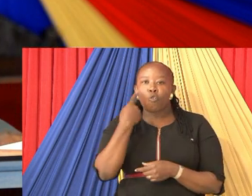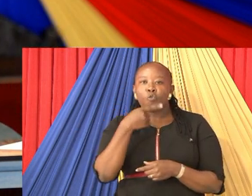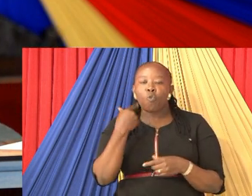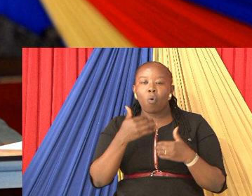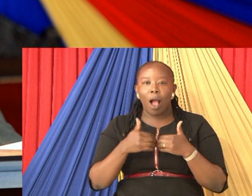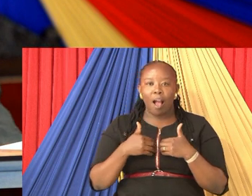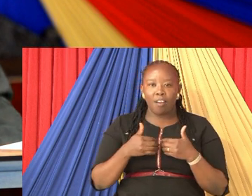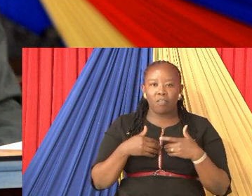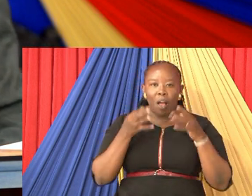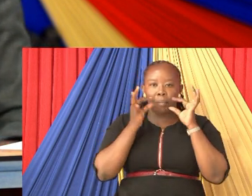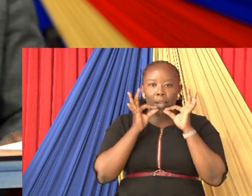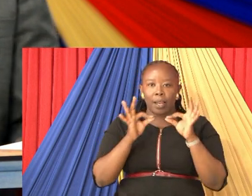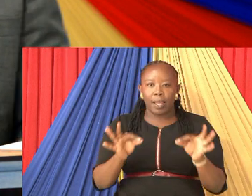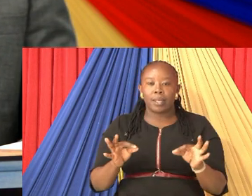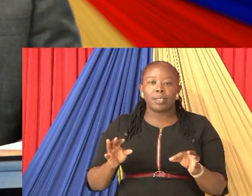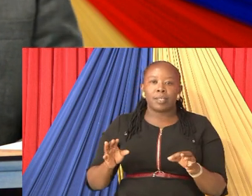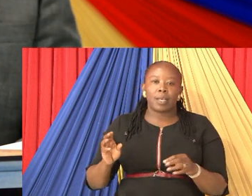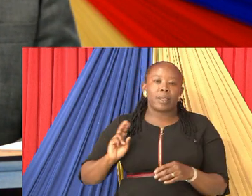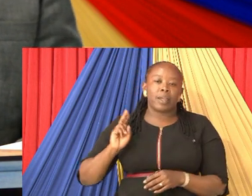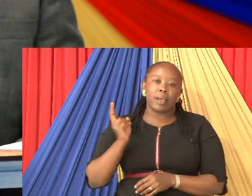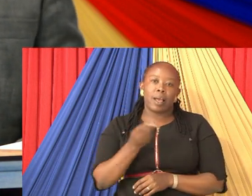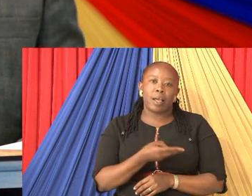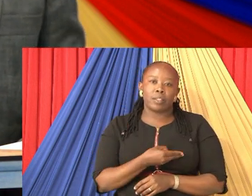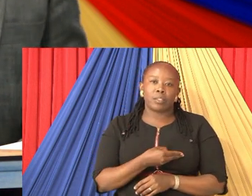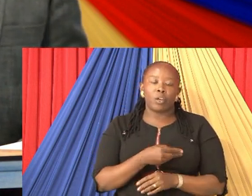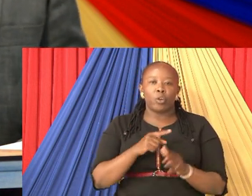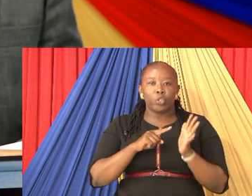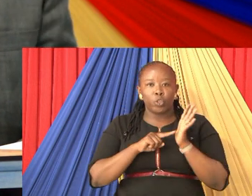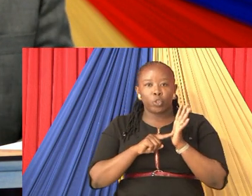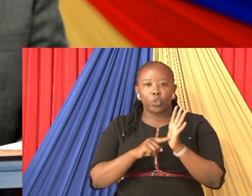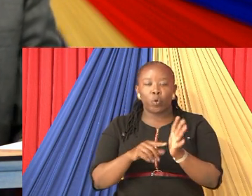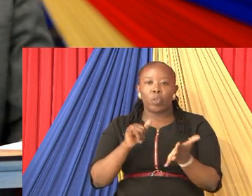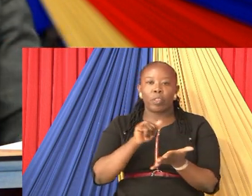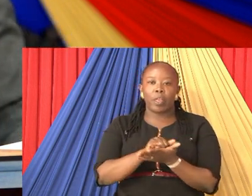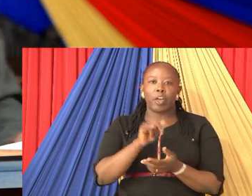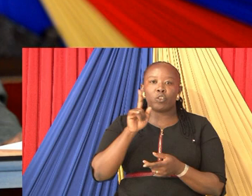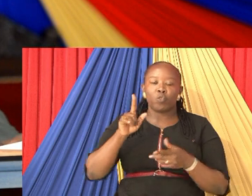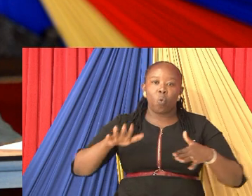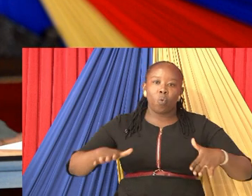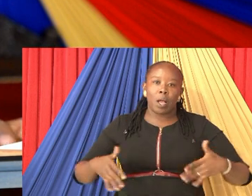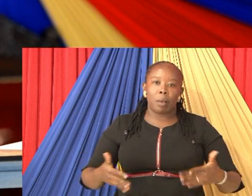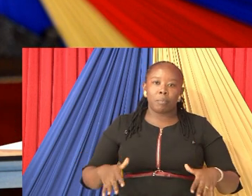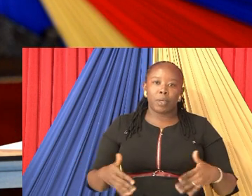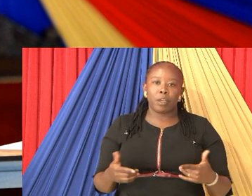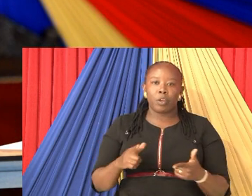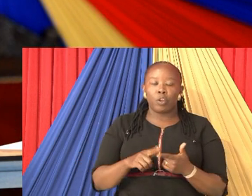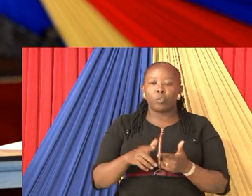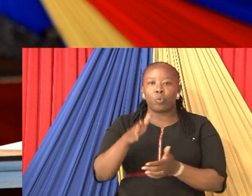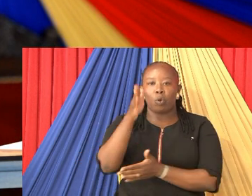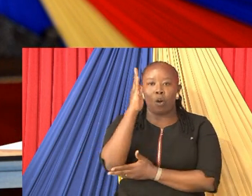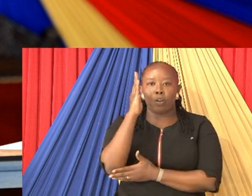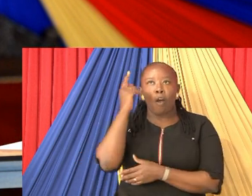baraka kwetu. It shows you are grateful to God for sending whoever He has sent